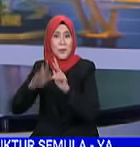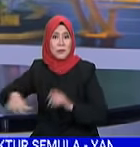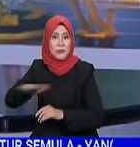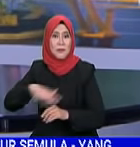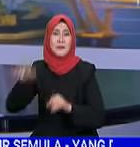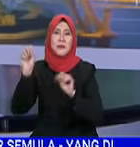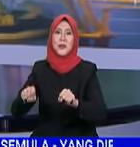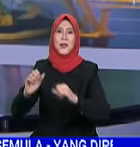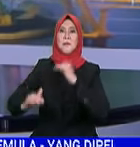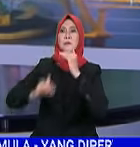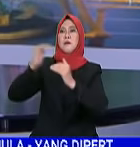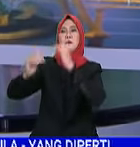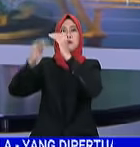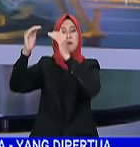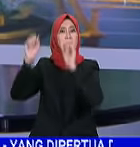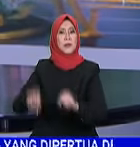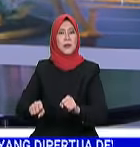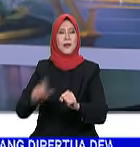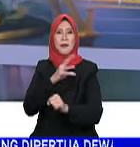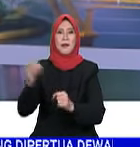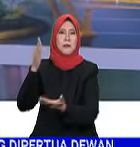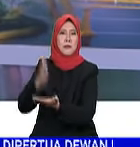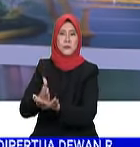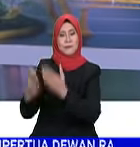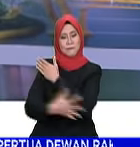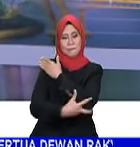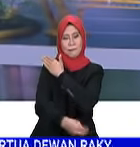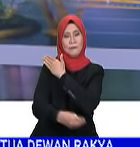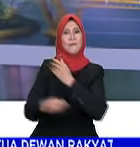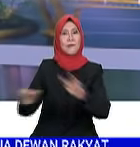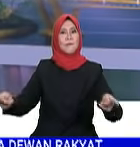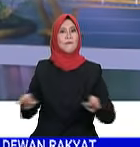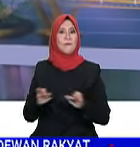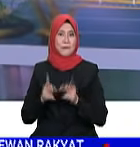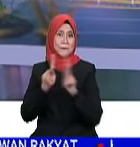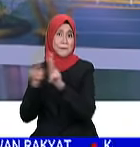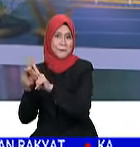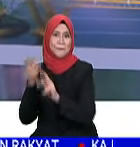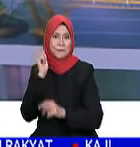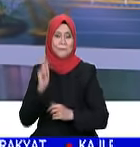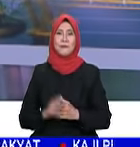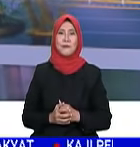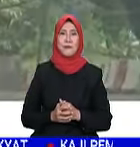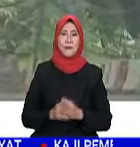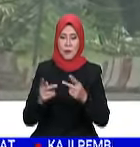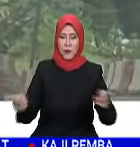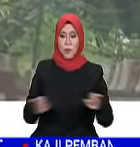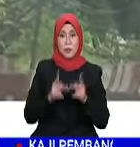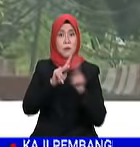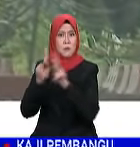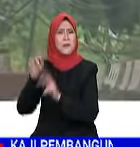dalam usaha memacu pembangunan sekaligus membasmi kemiskinan di kawasan berkenaan. Beliau berkata kawasan luar bandar